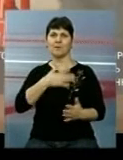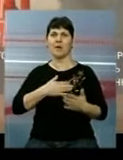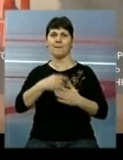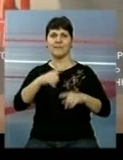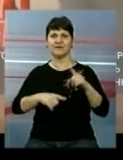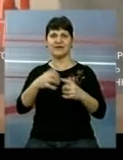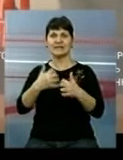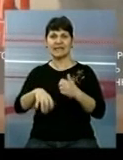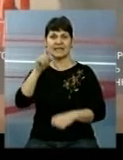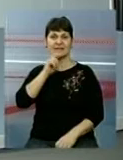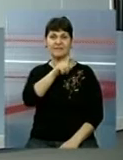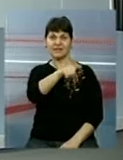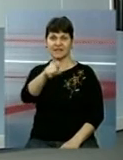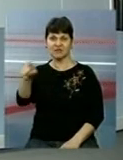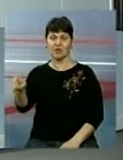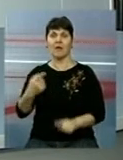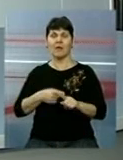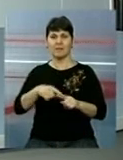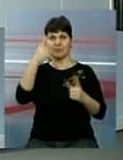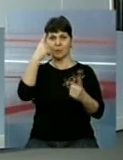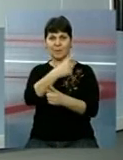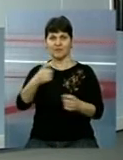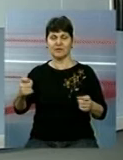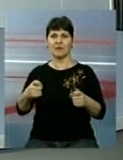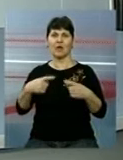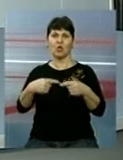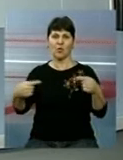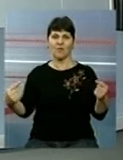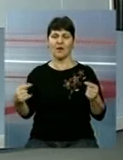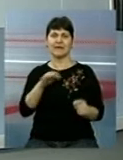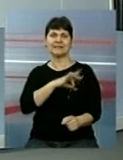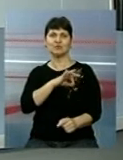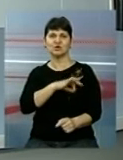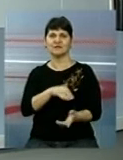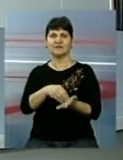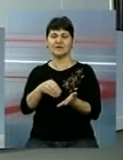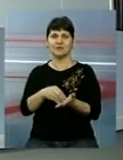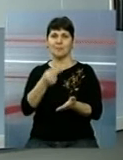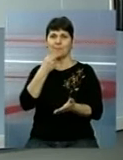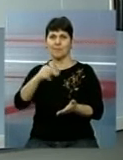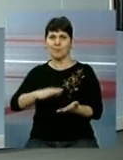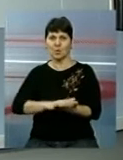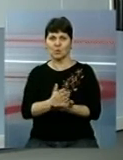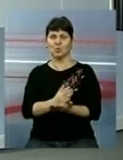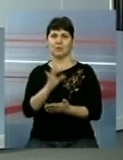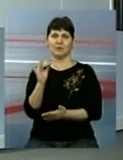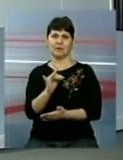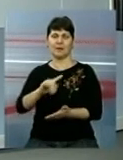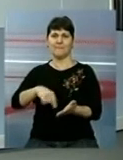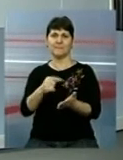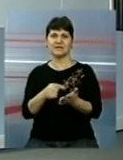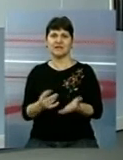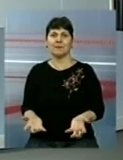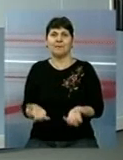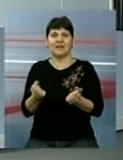серед вінничан. Його суть – популяризувати подільські товари, представити споживачам якісні продукти та підтримати місцевих